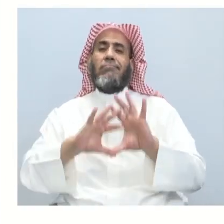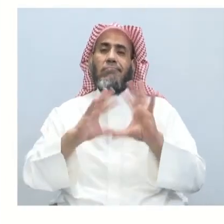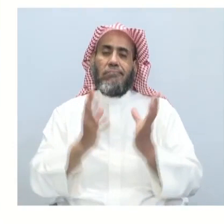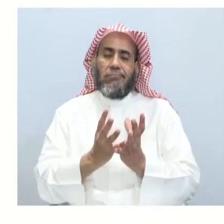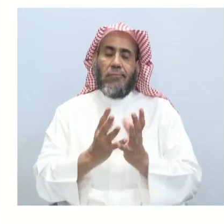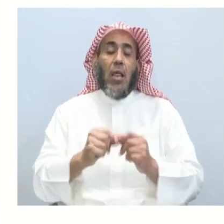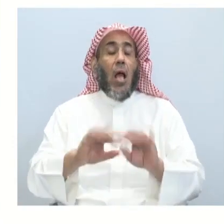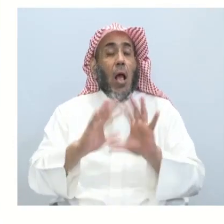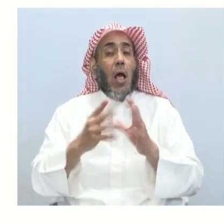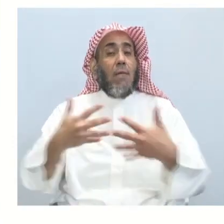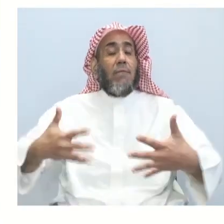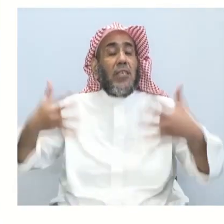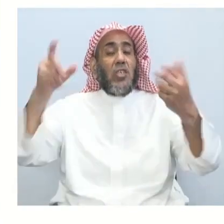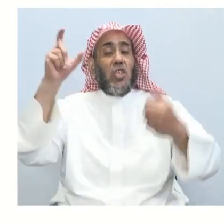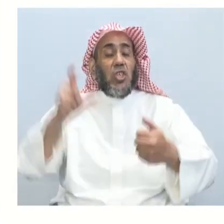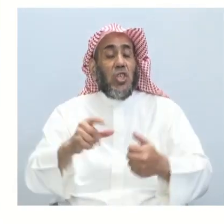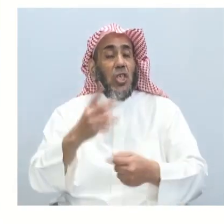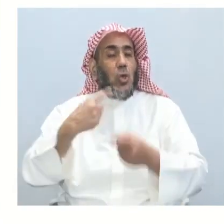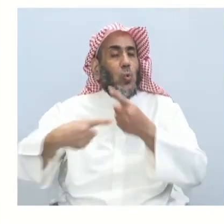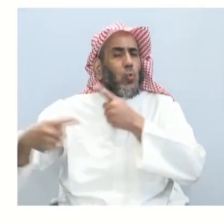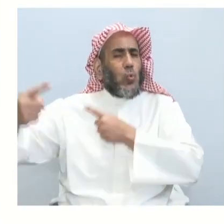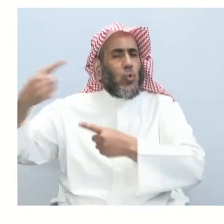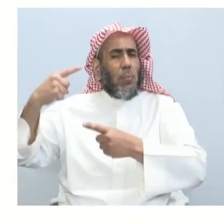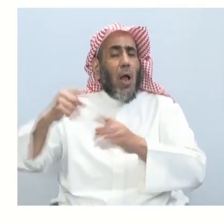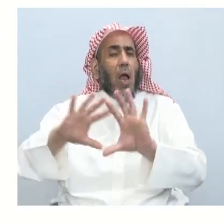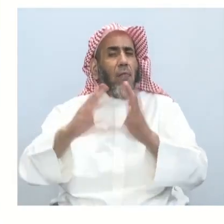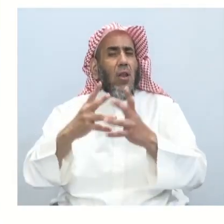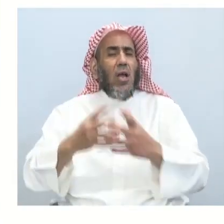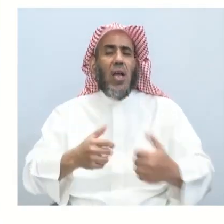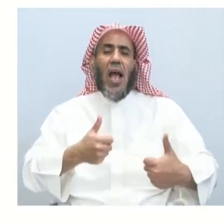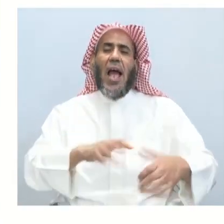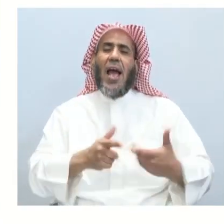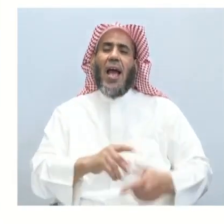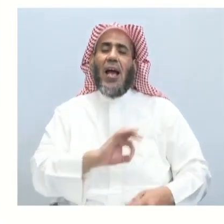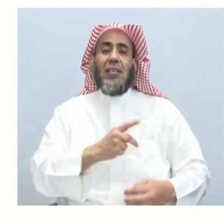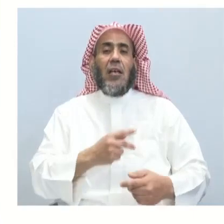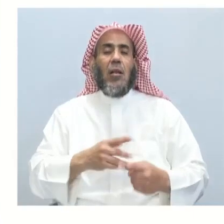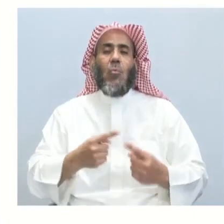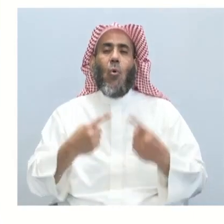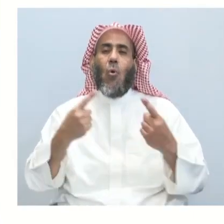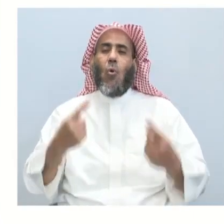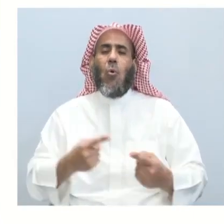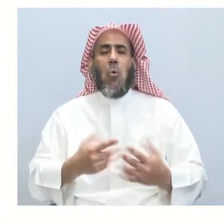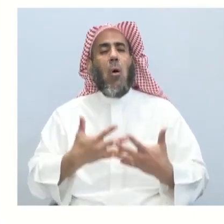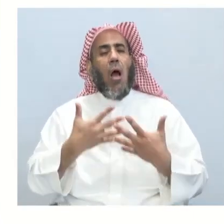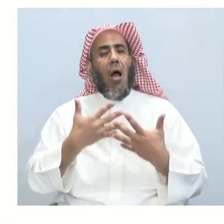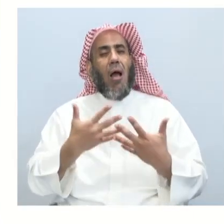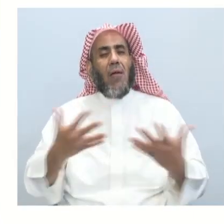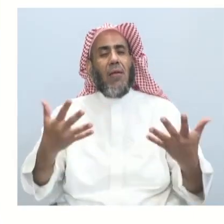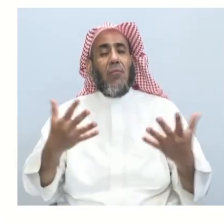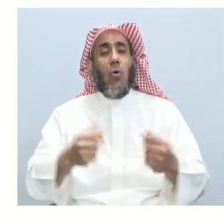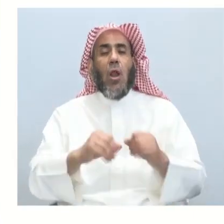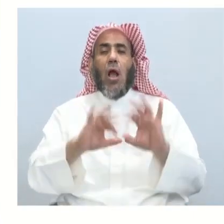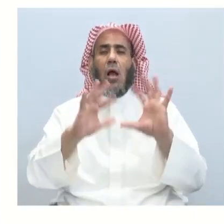من يعني كما ظهر كما في العصور السابقه كيف ان هناك غزل العذري في العصل اموي